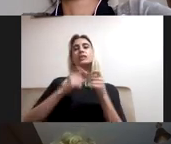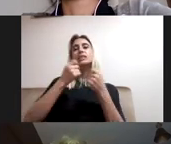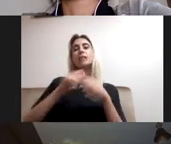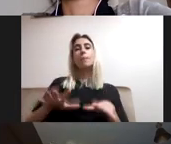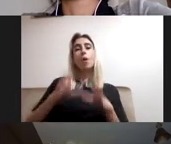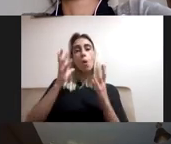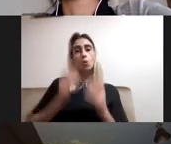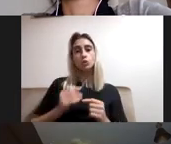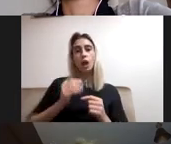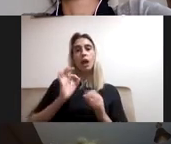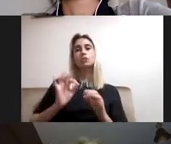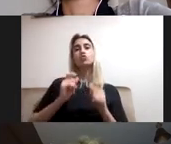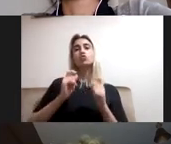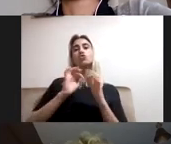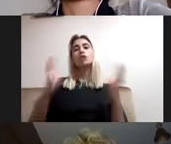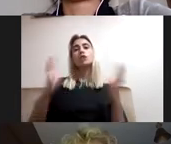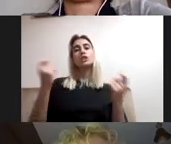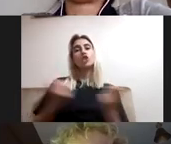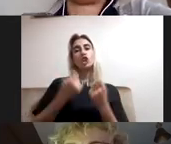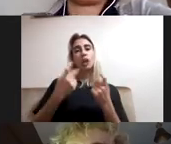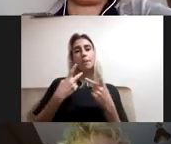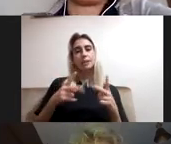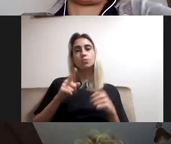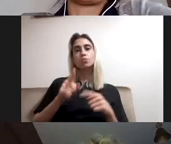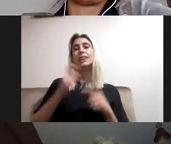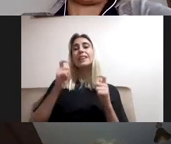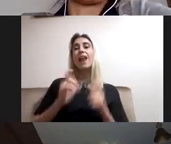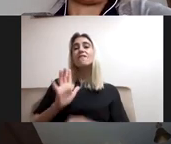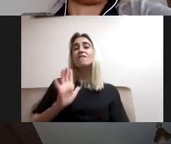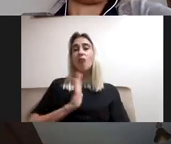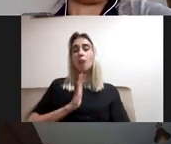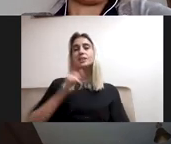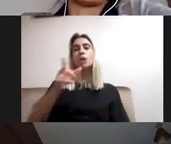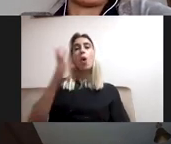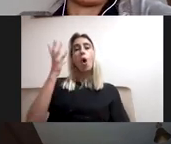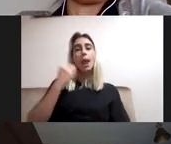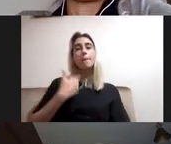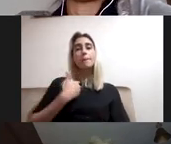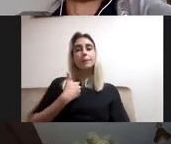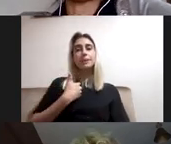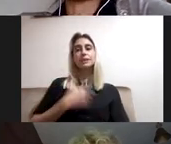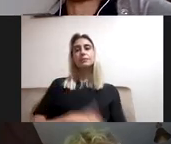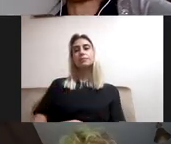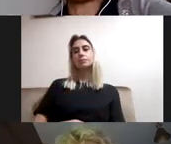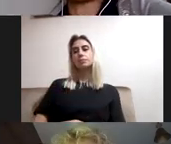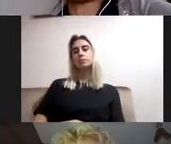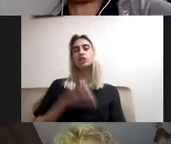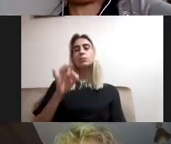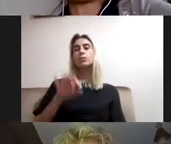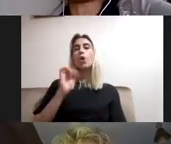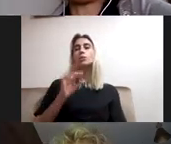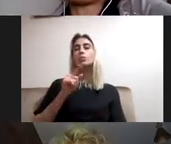oluşturacak şekilde çözmeye çalışabiliriz. Bunun yeri var mı? Sizden onu öğrenebilir miyiz? Şimdi hocam bu tabii